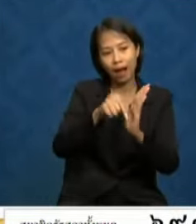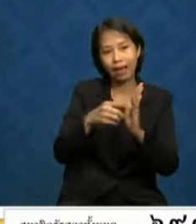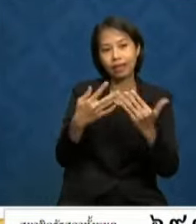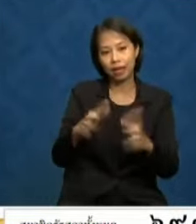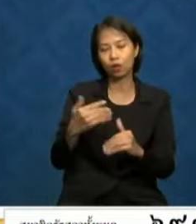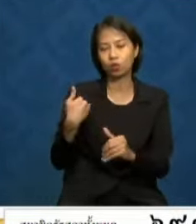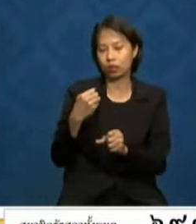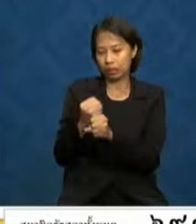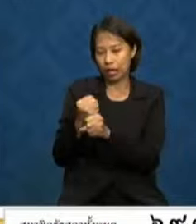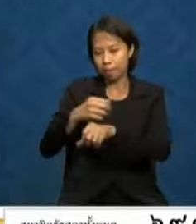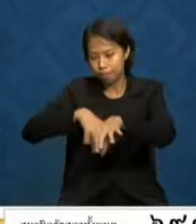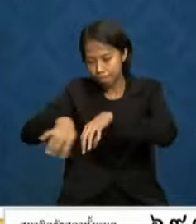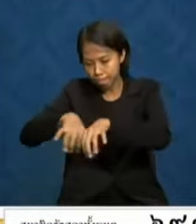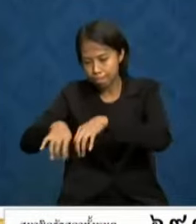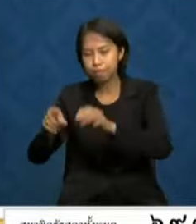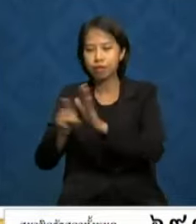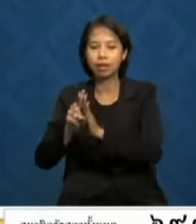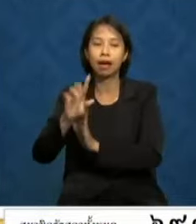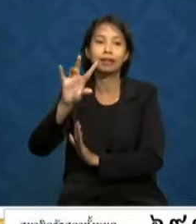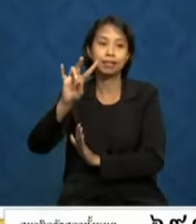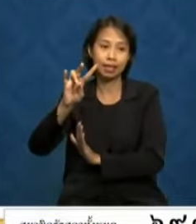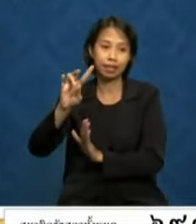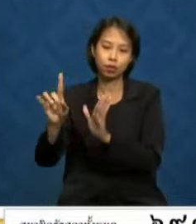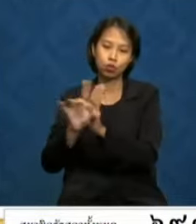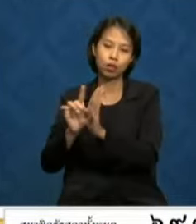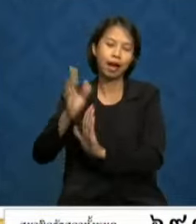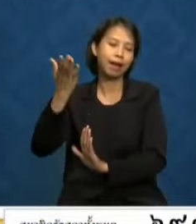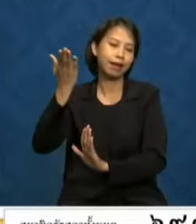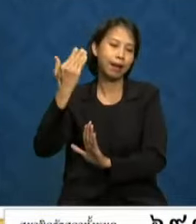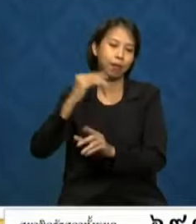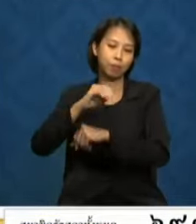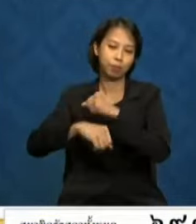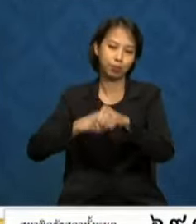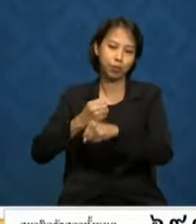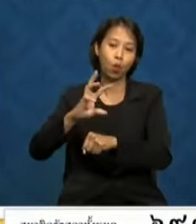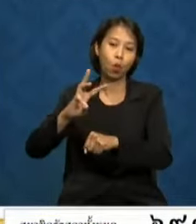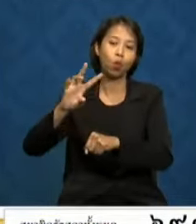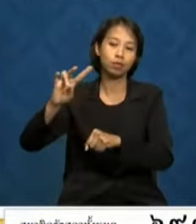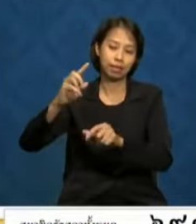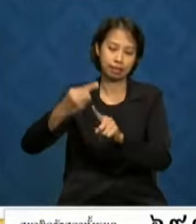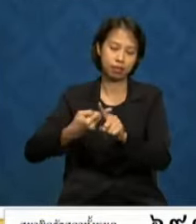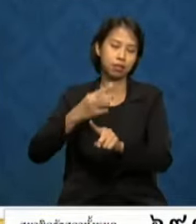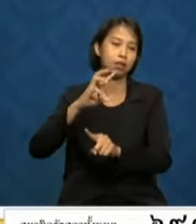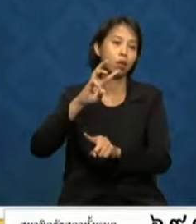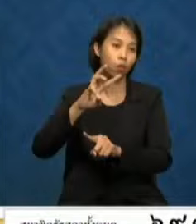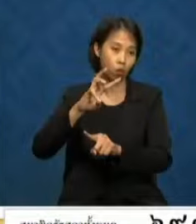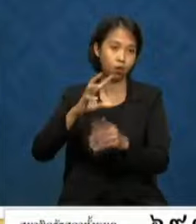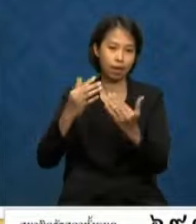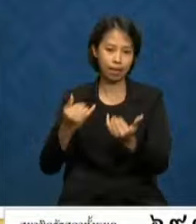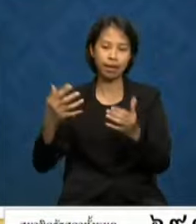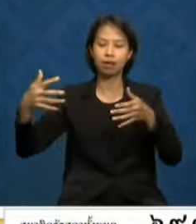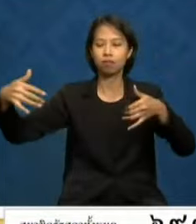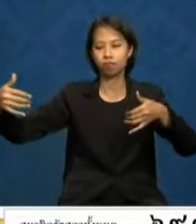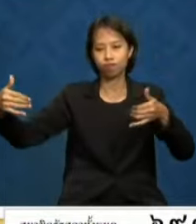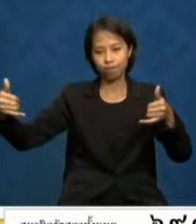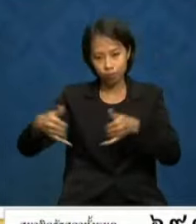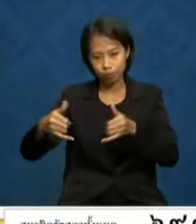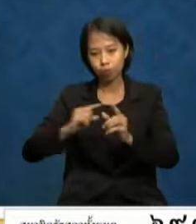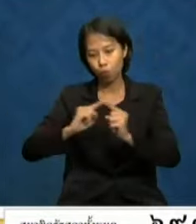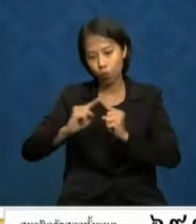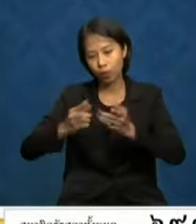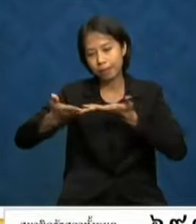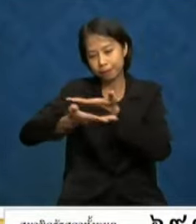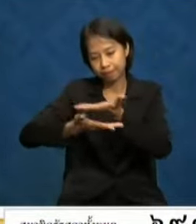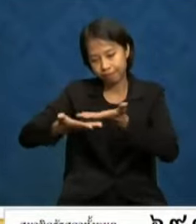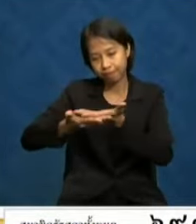งสิ้น7ครั้งครั้งล่าสุดเมื่อเดือนมิถุนายนปี2567ที่ผ่านมาซึ่งทั้ง2ฝ่ายได้หารือประเด็นที่เกี่ยวข้อง